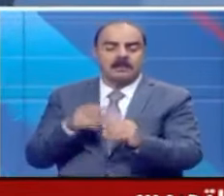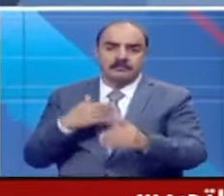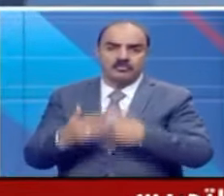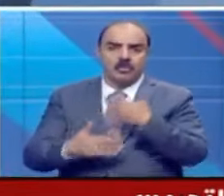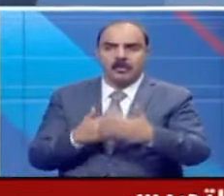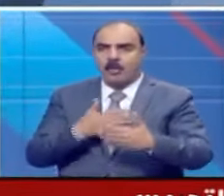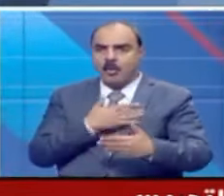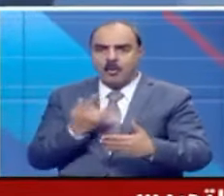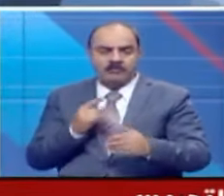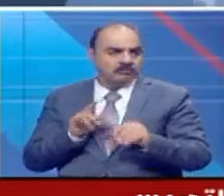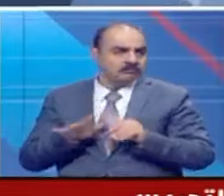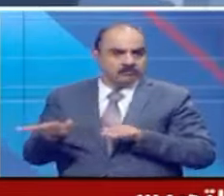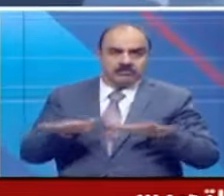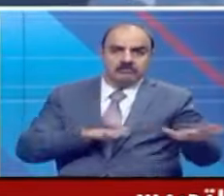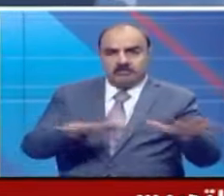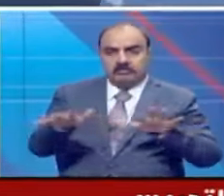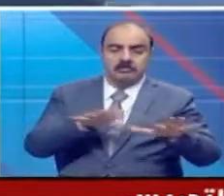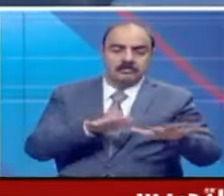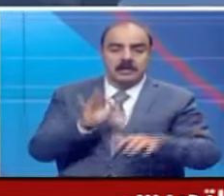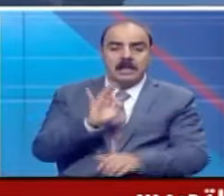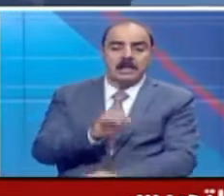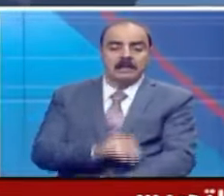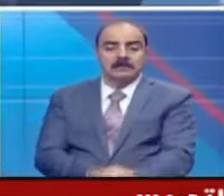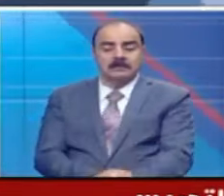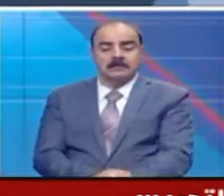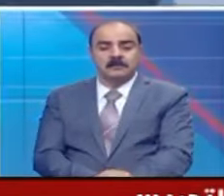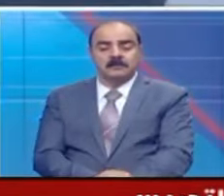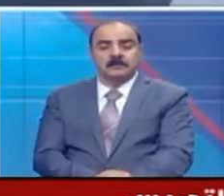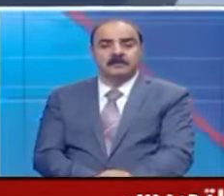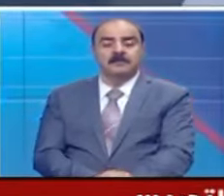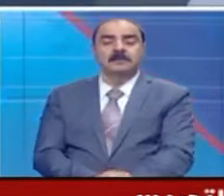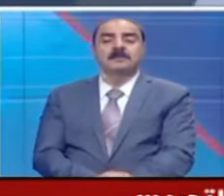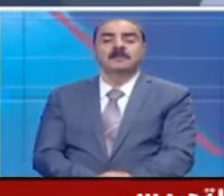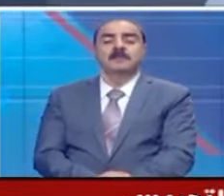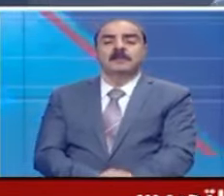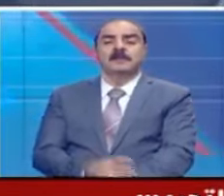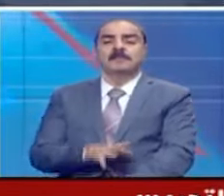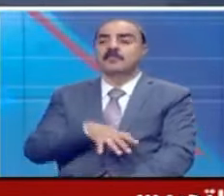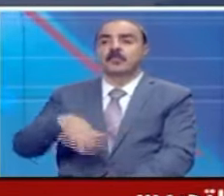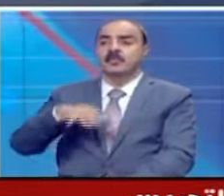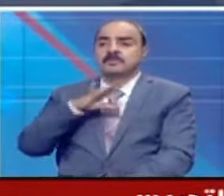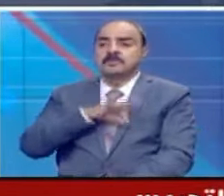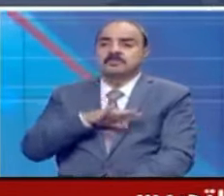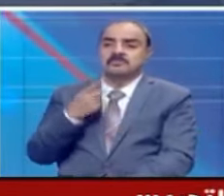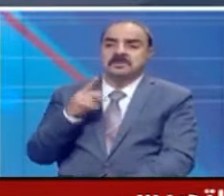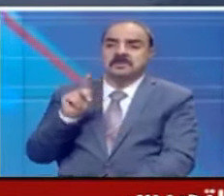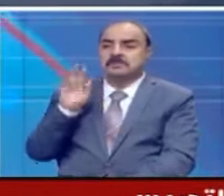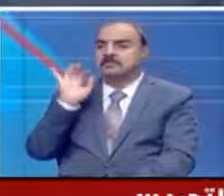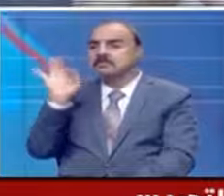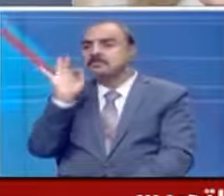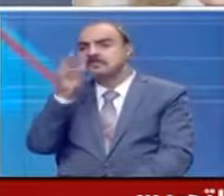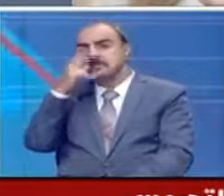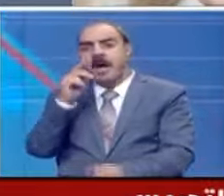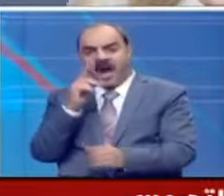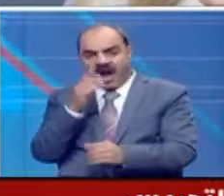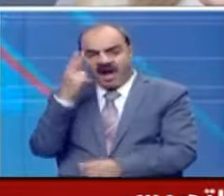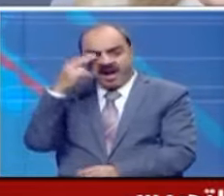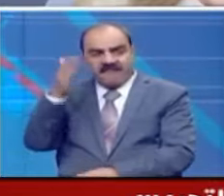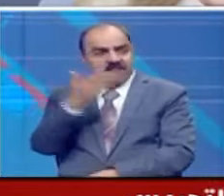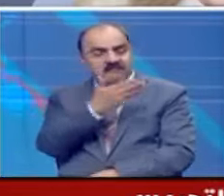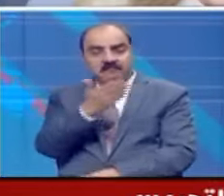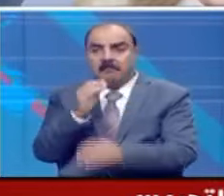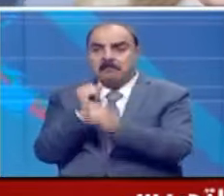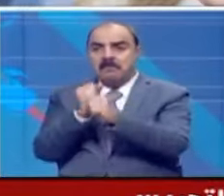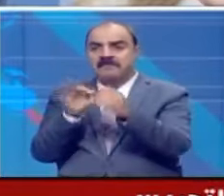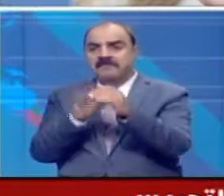اتجاه هؤلاء وضبط هؤلاء التجار من يعني المستفيدين من الازمه هيكون التأثير إيجابي بشكل كبير جدا